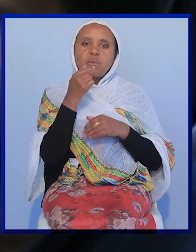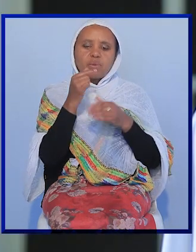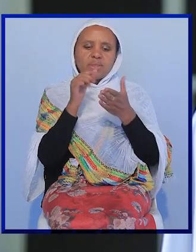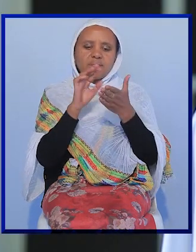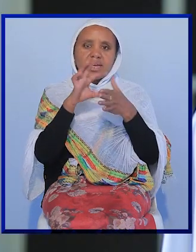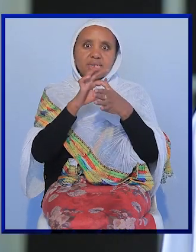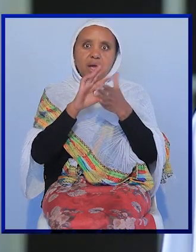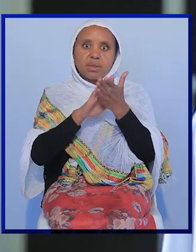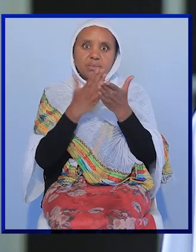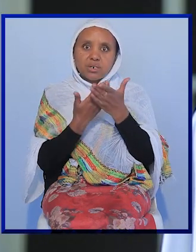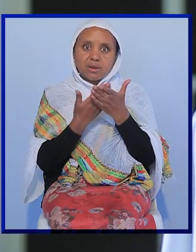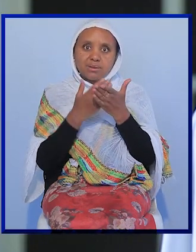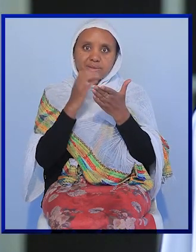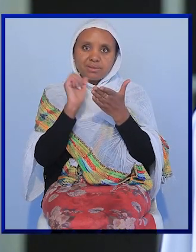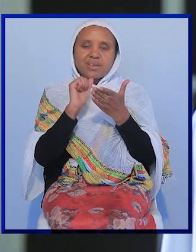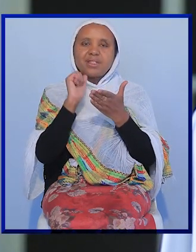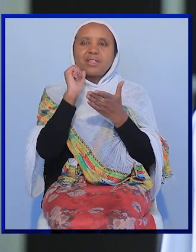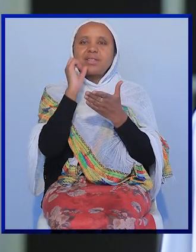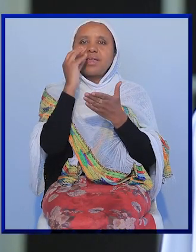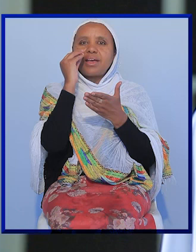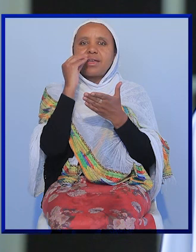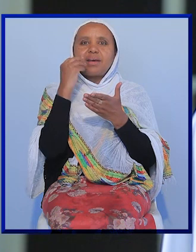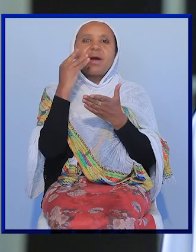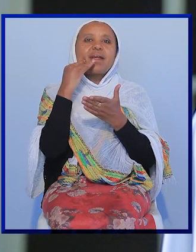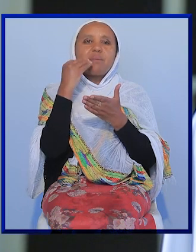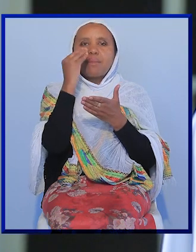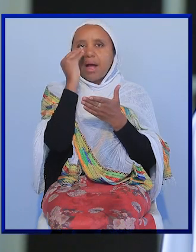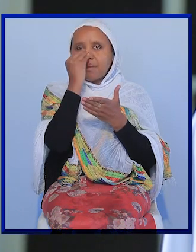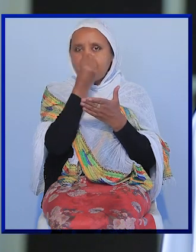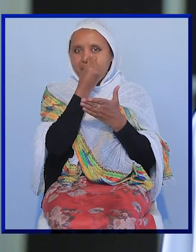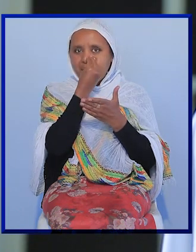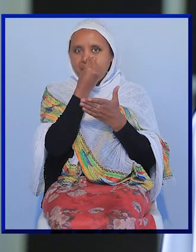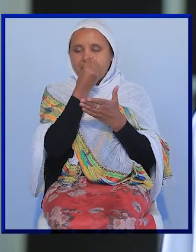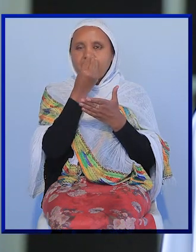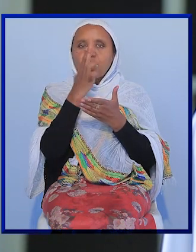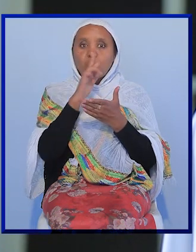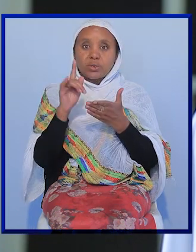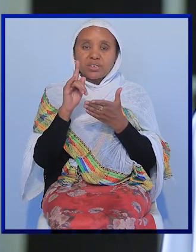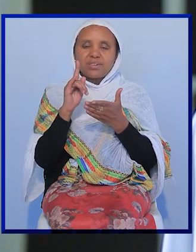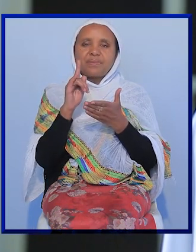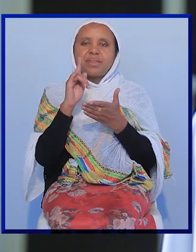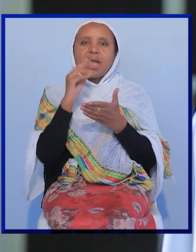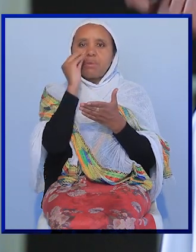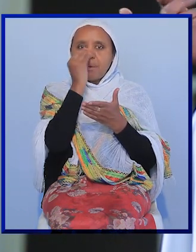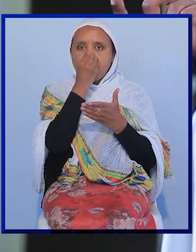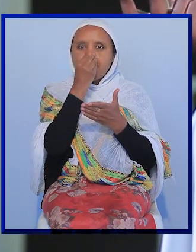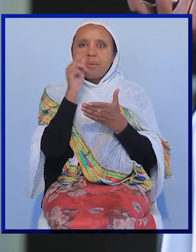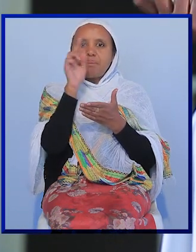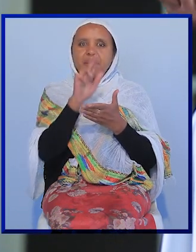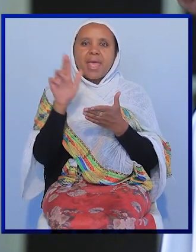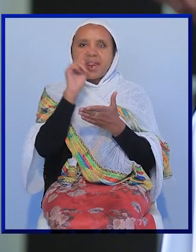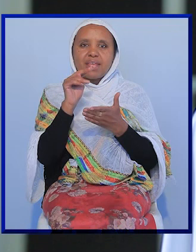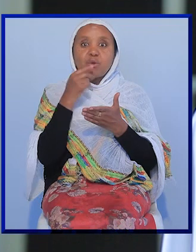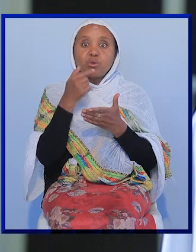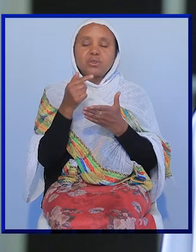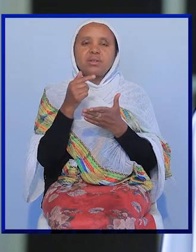የምንለው ስሙ ራሱ የማርያም አበባ ማለት ነው። ሮዝ አበባ ነው፣ ሜሪ ማርያም ማለት ነው። እና ሮዝሜሪ የሚለው